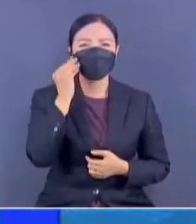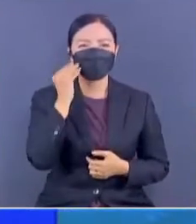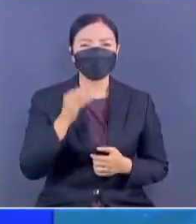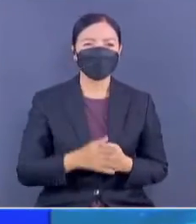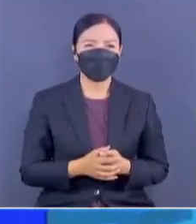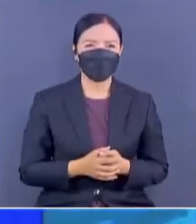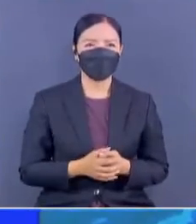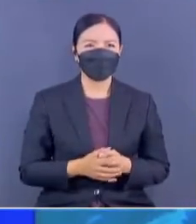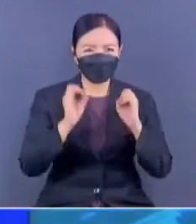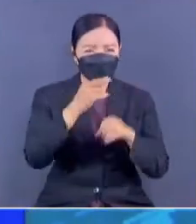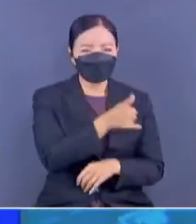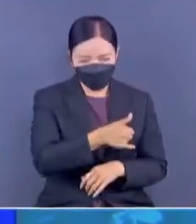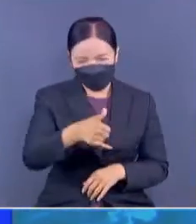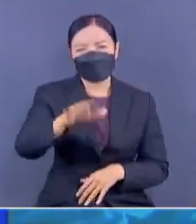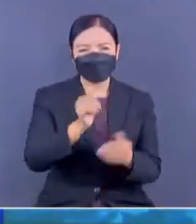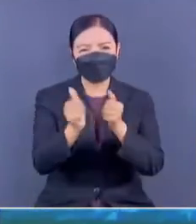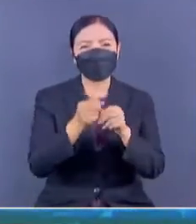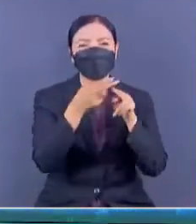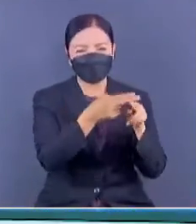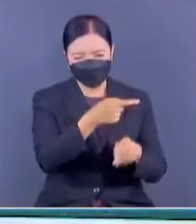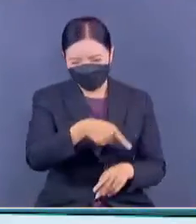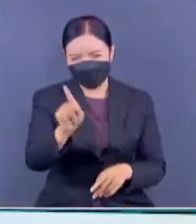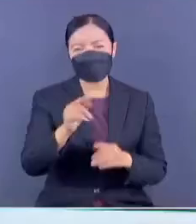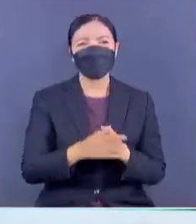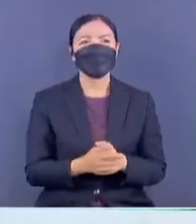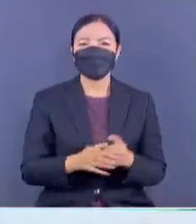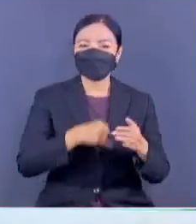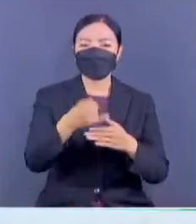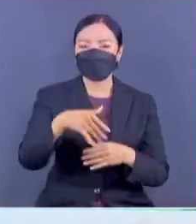ณครูลงไปเองใช่ไหมแข่งเองไหม ลงเองซะให้มันจบๆไปค่ะครู